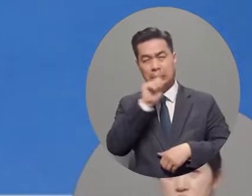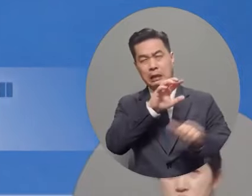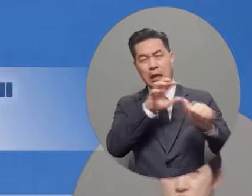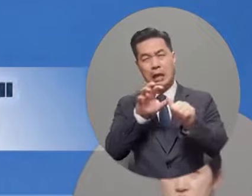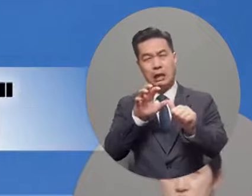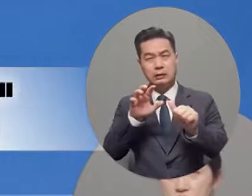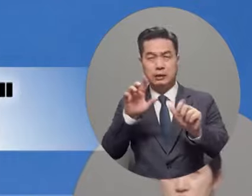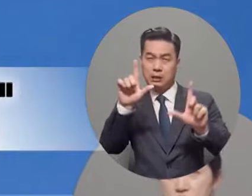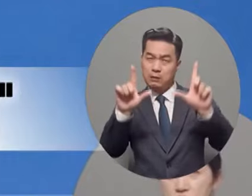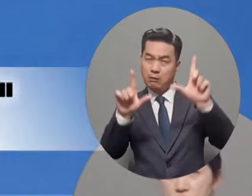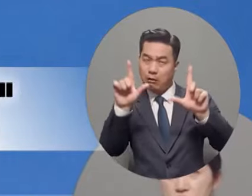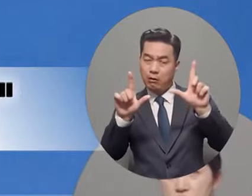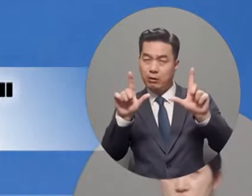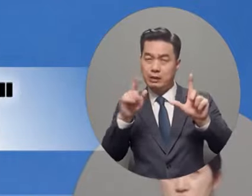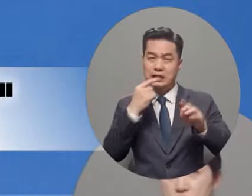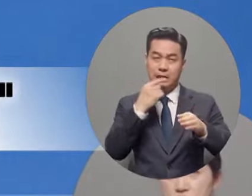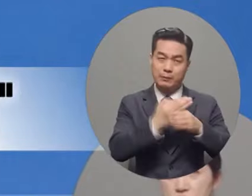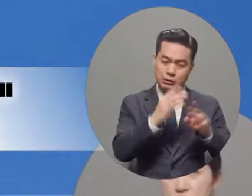배치로